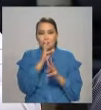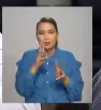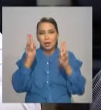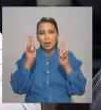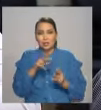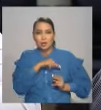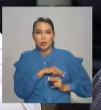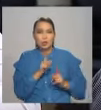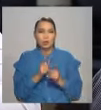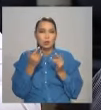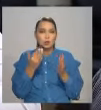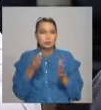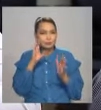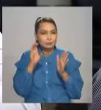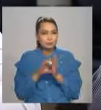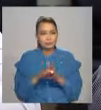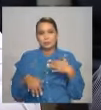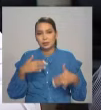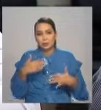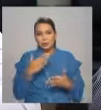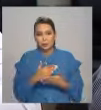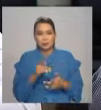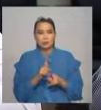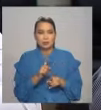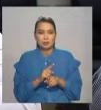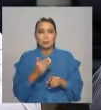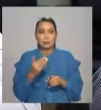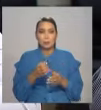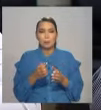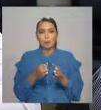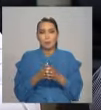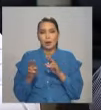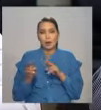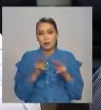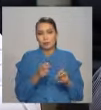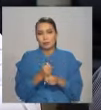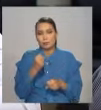кодексінің талаптарын орындауға құлықсыз. Еңбек қауіпсіздігінде партиялық бақылауға алу қажет.